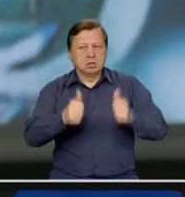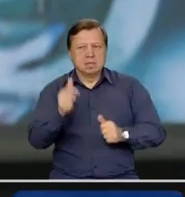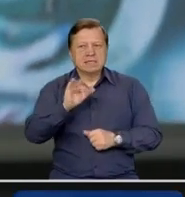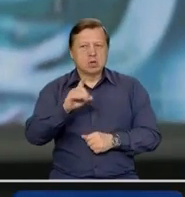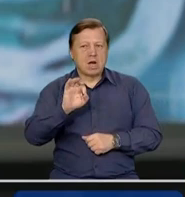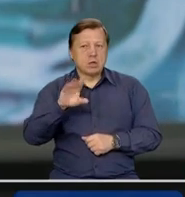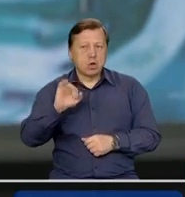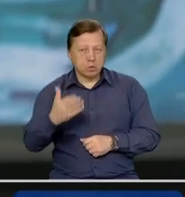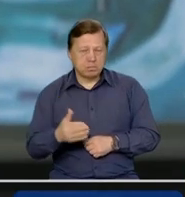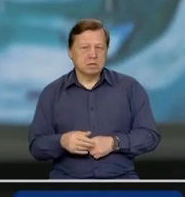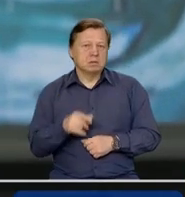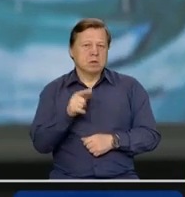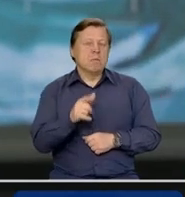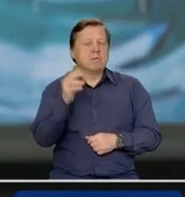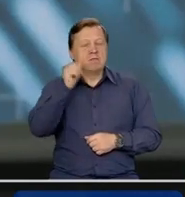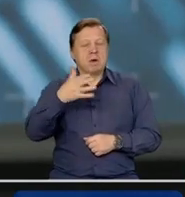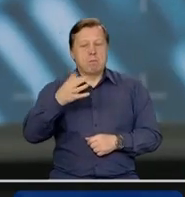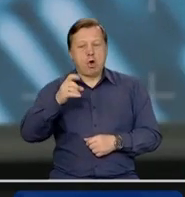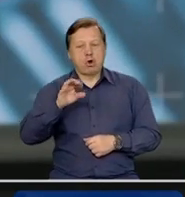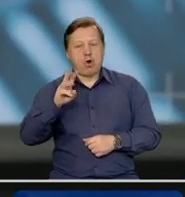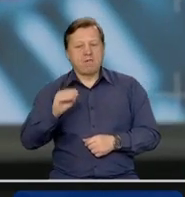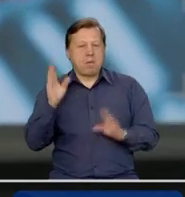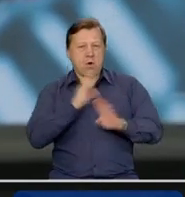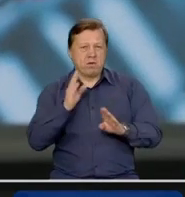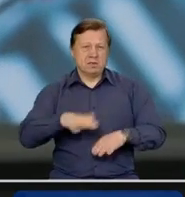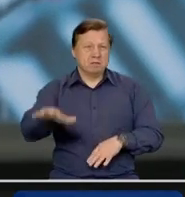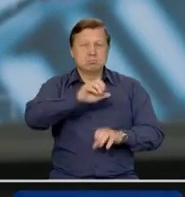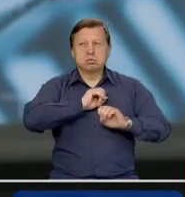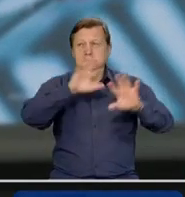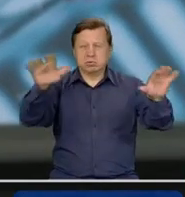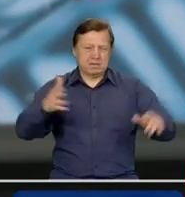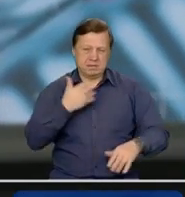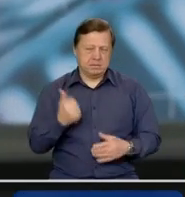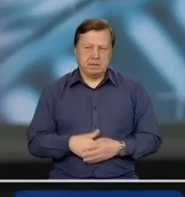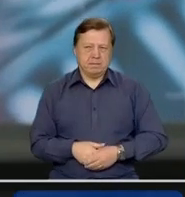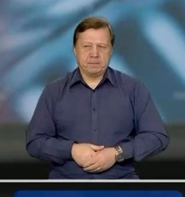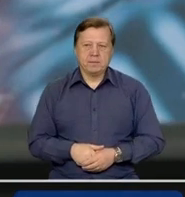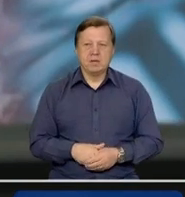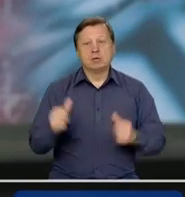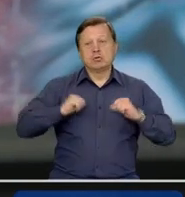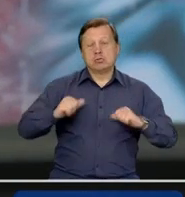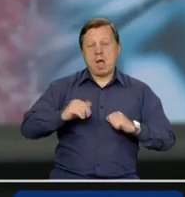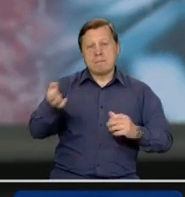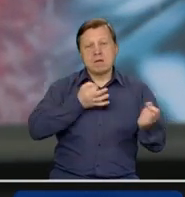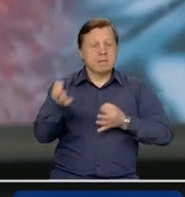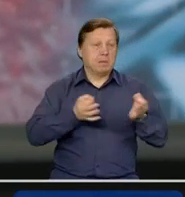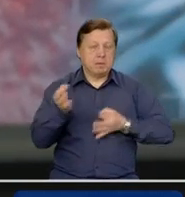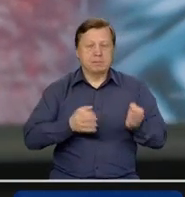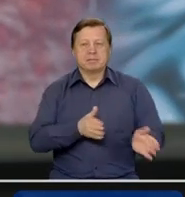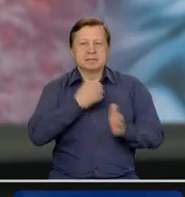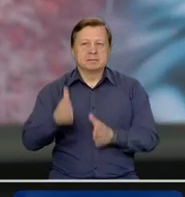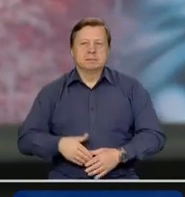nazywano morowym powietrzem. 22 50 70 410. Czekamy na Państwa pytania, a oto